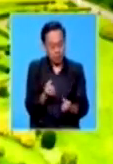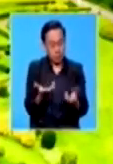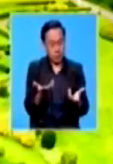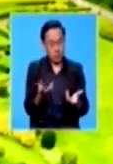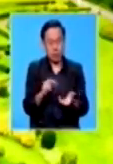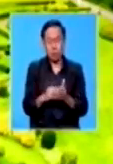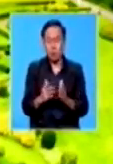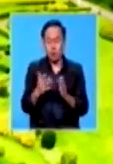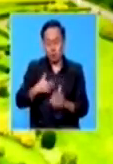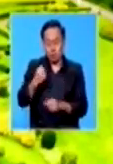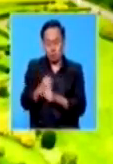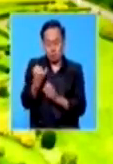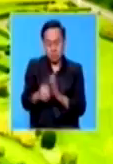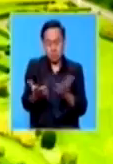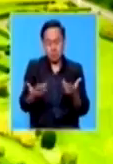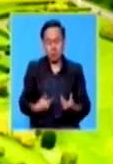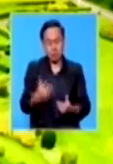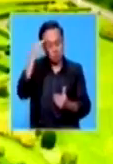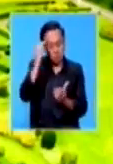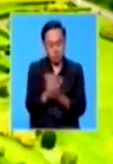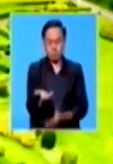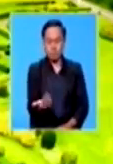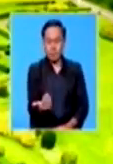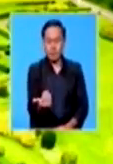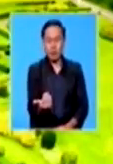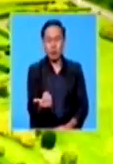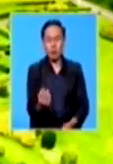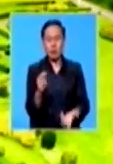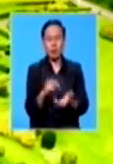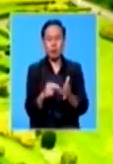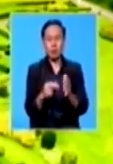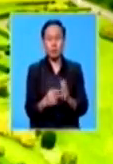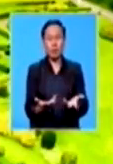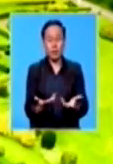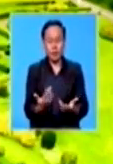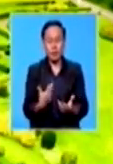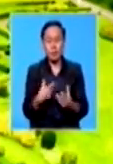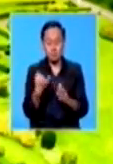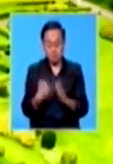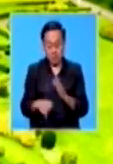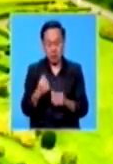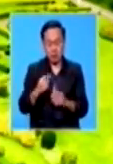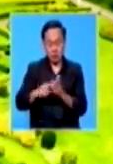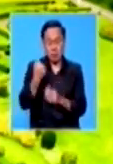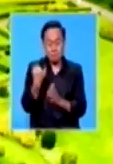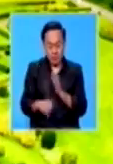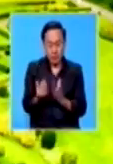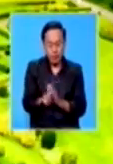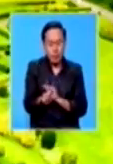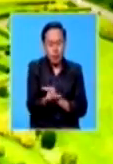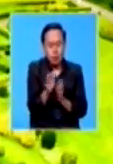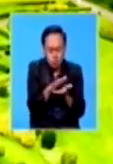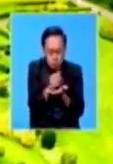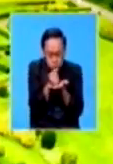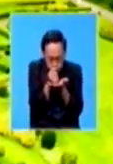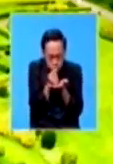นมาร้องทุกข์กล่าวโทษขึ้นมาแต่ถ้าเราทำความผิดแล้วไปยอมให้เขาเนี่ยต่อไปถูกโทษทั้งคู่นะไอ้คนรับก็โดนคนให้ก็โดนมีโทษนะ